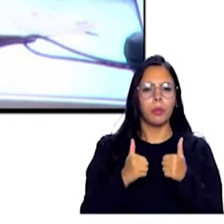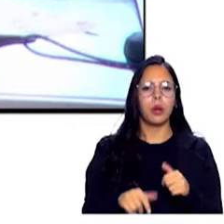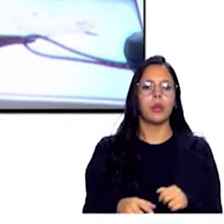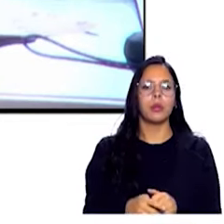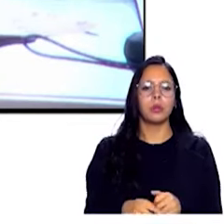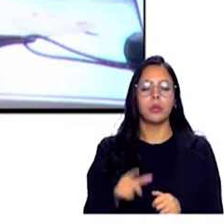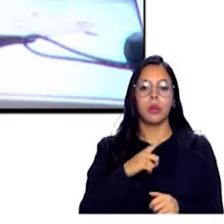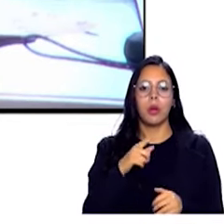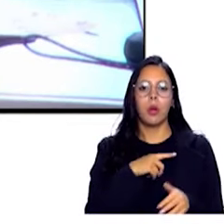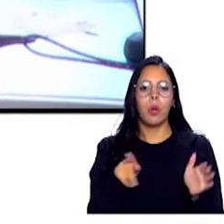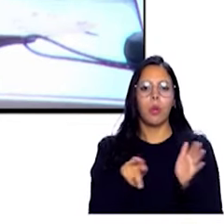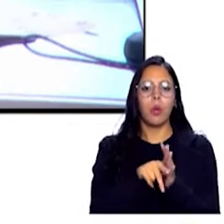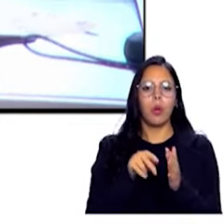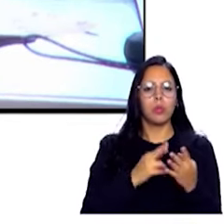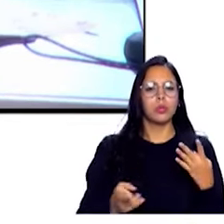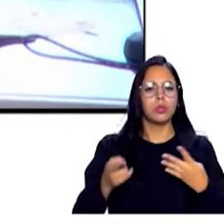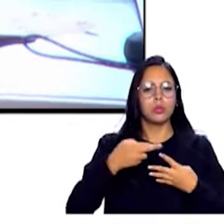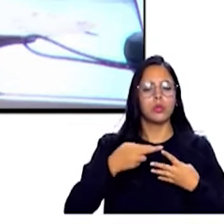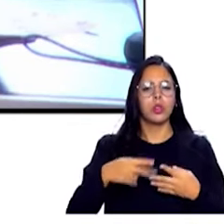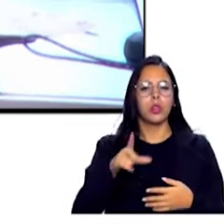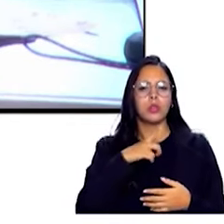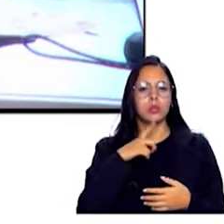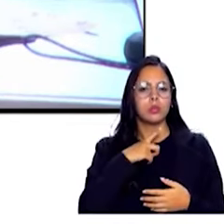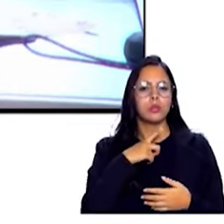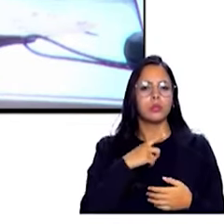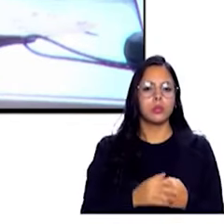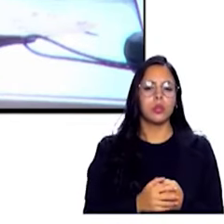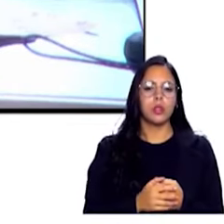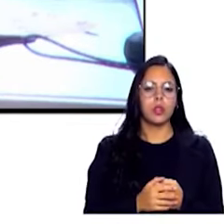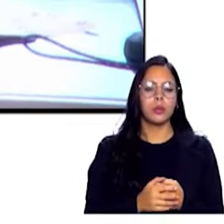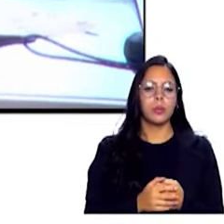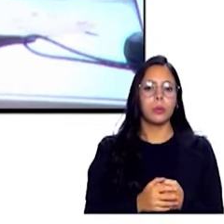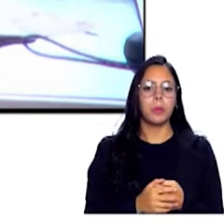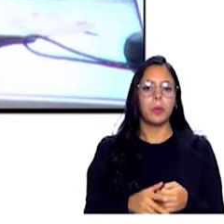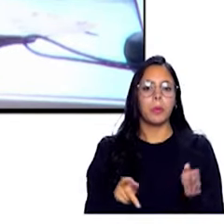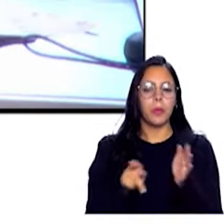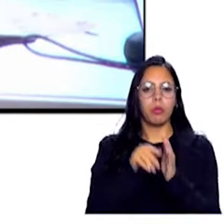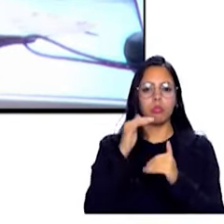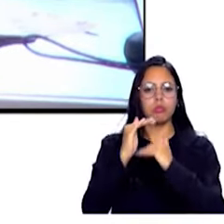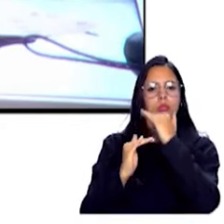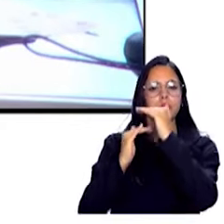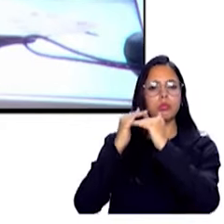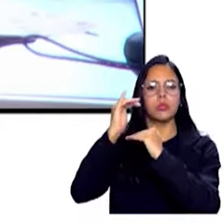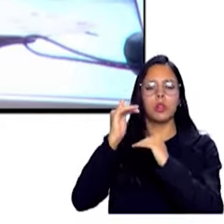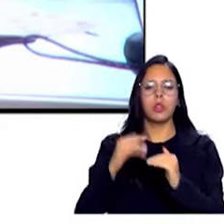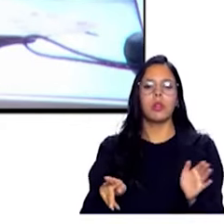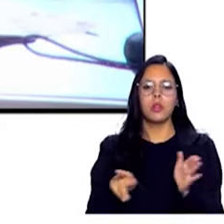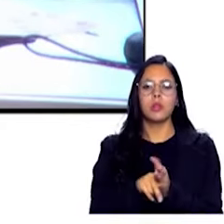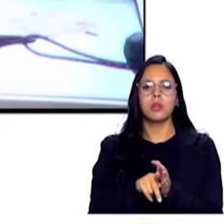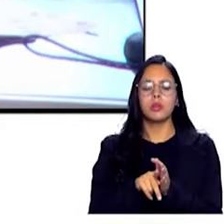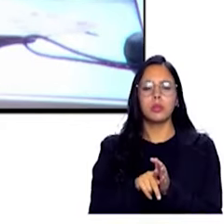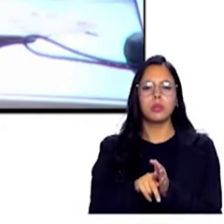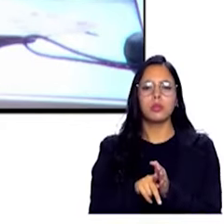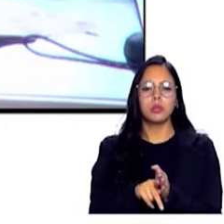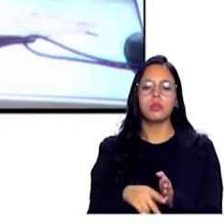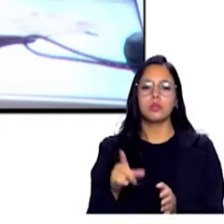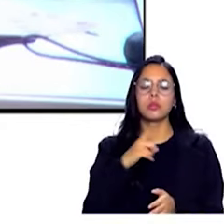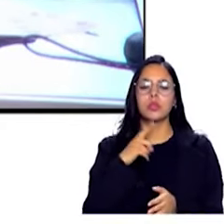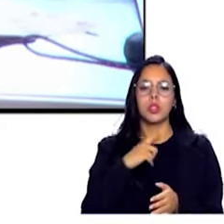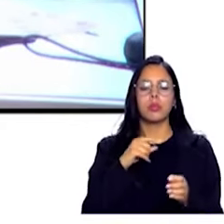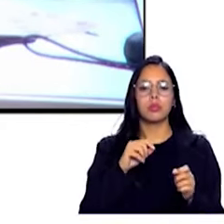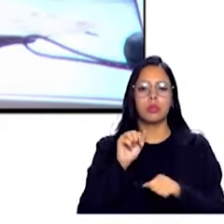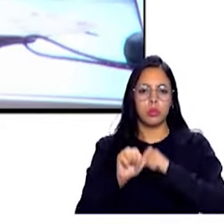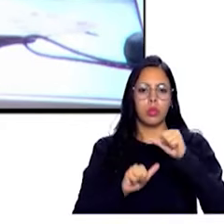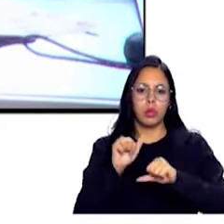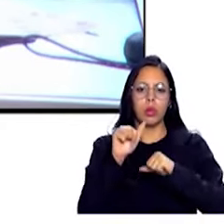fonction normative ET développer cette jurisprudence là pourquoi bien d'abord